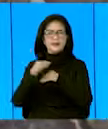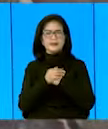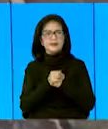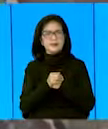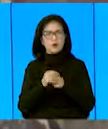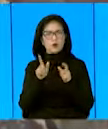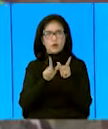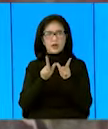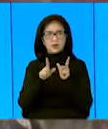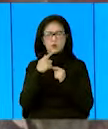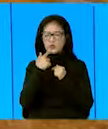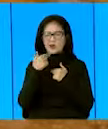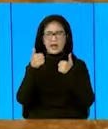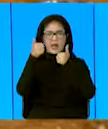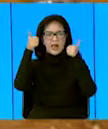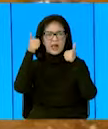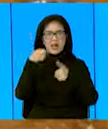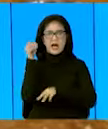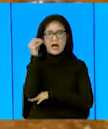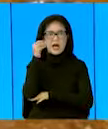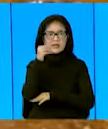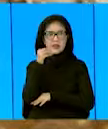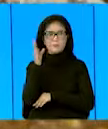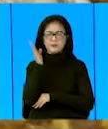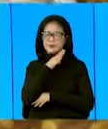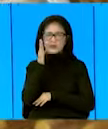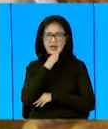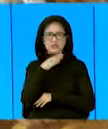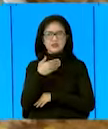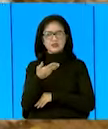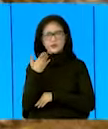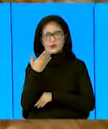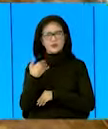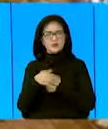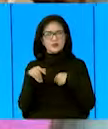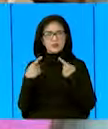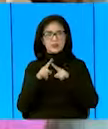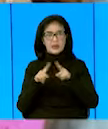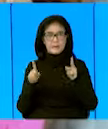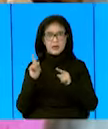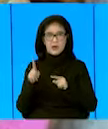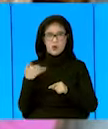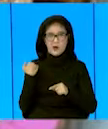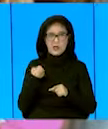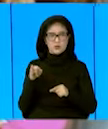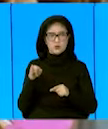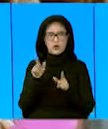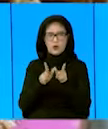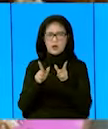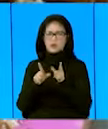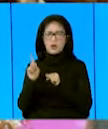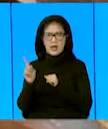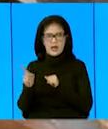Warung ini terkenal dengan rasa rica-rica ayamnya yang super pedas. Namun bagi yang tak suka pedas, warung ini juga